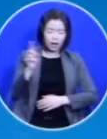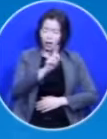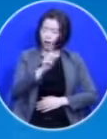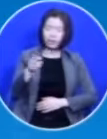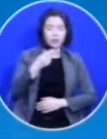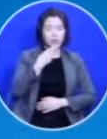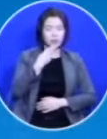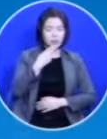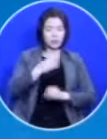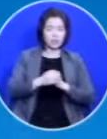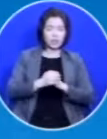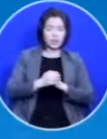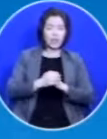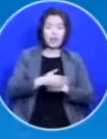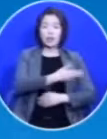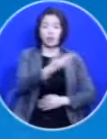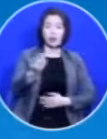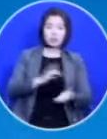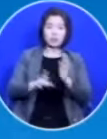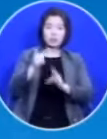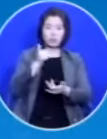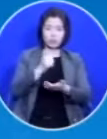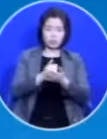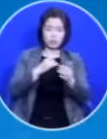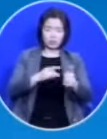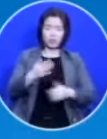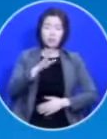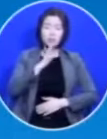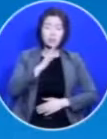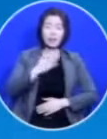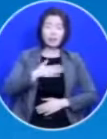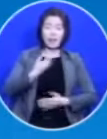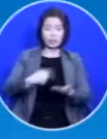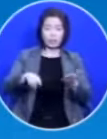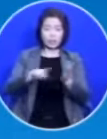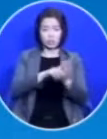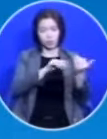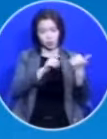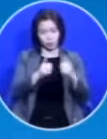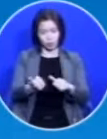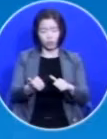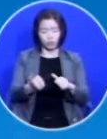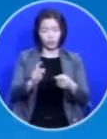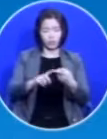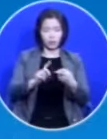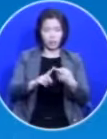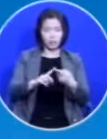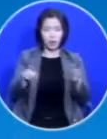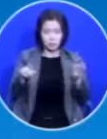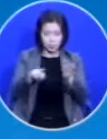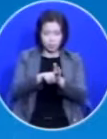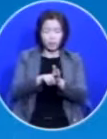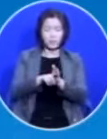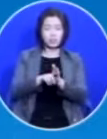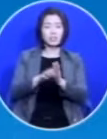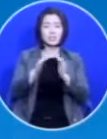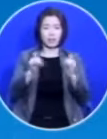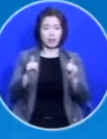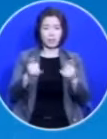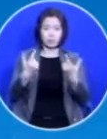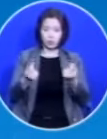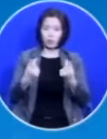없더라는 여러분 예수님께서 정말 나를 위해서 죽으셨나 하는 것이 믿어진 사람 똑같이 못